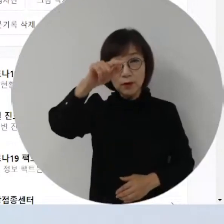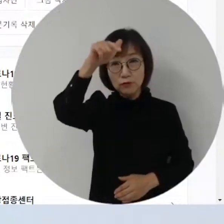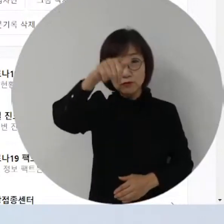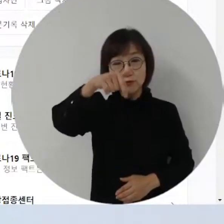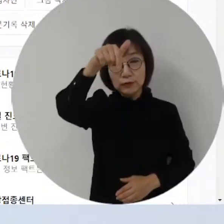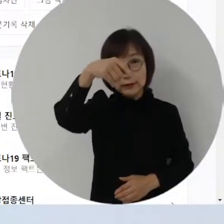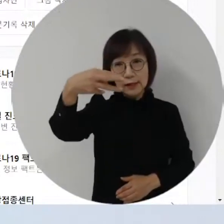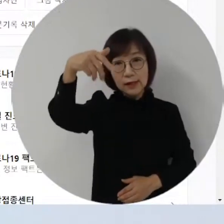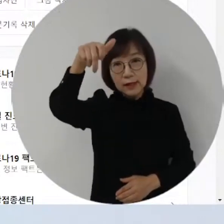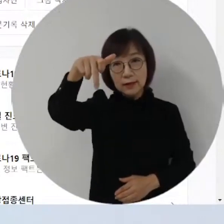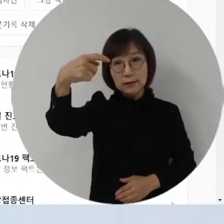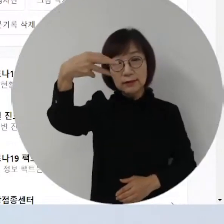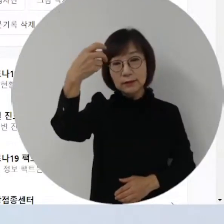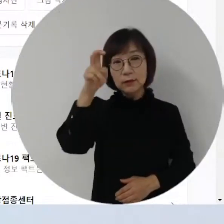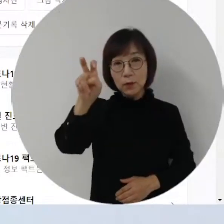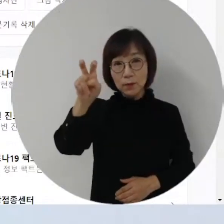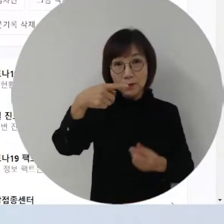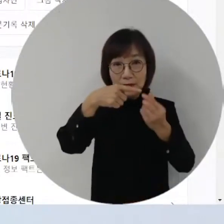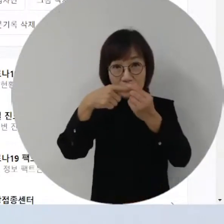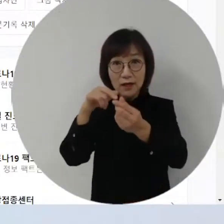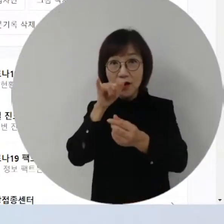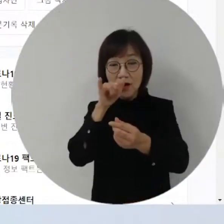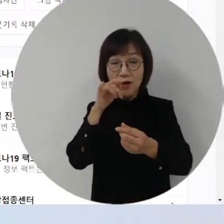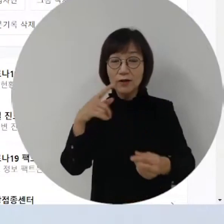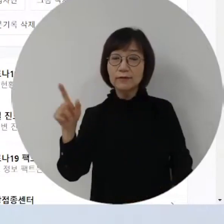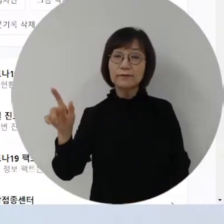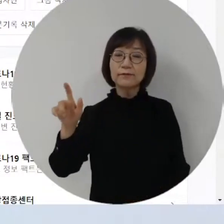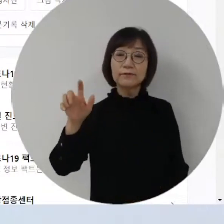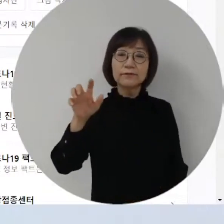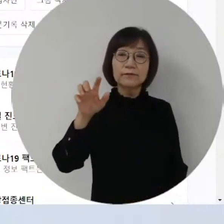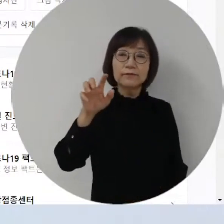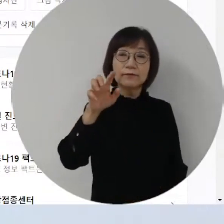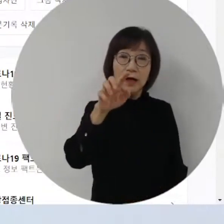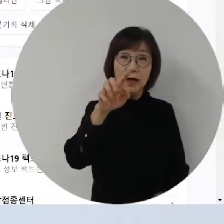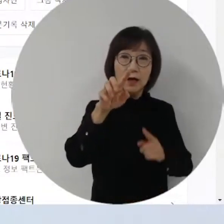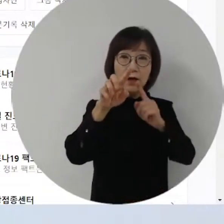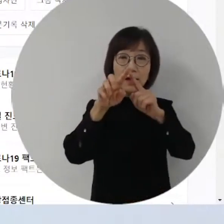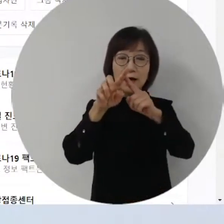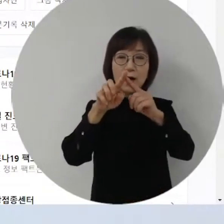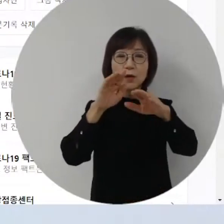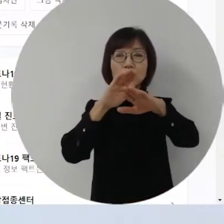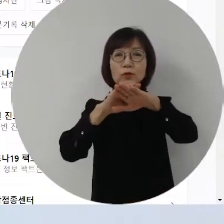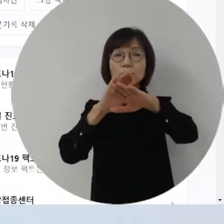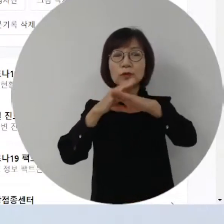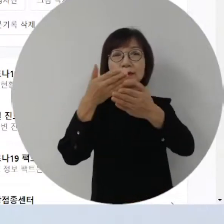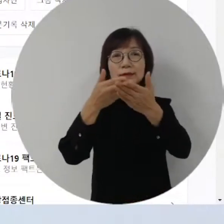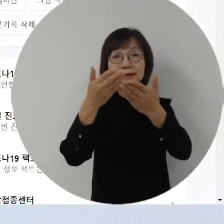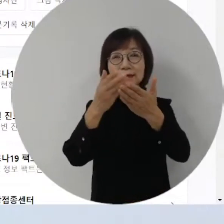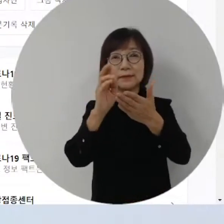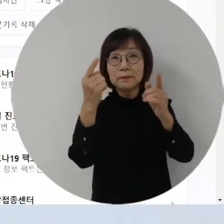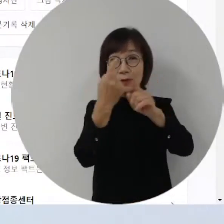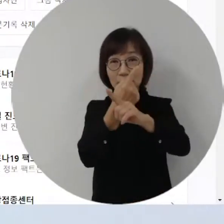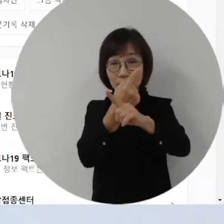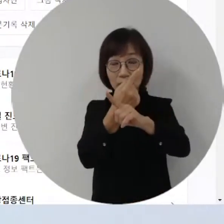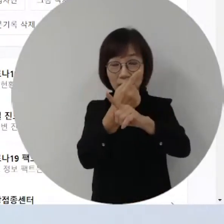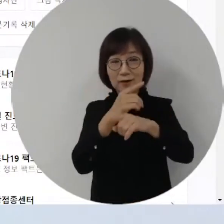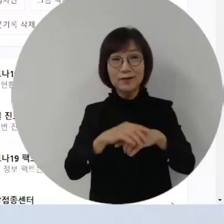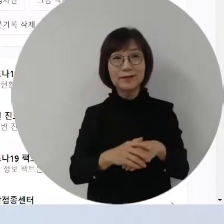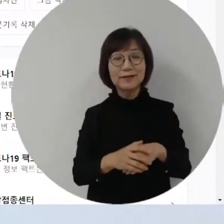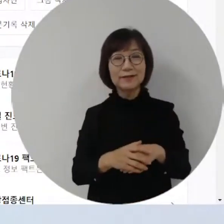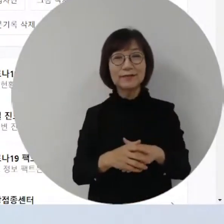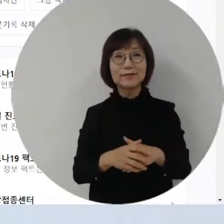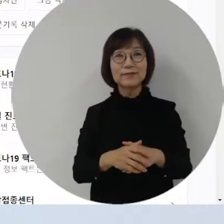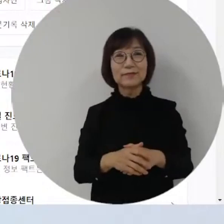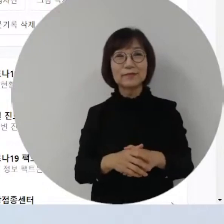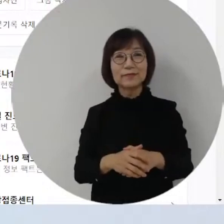검색을 하다가 마우스가 위치가 되어 있는데 손 모양이 되진다라는 얘기는 그 부분이 클릭했을